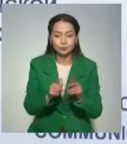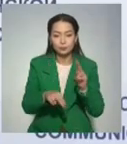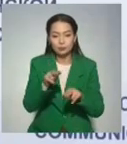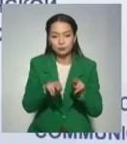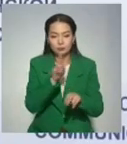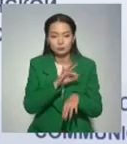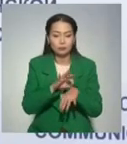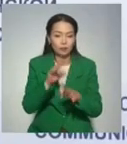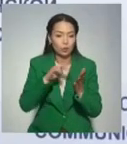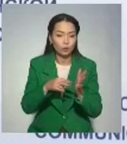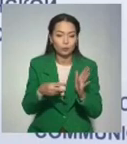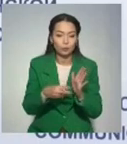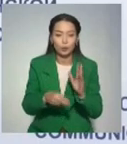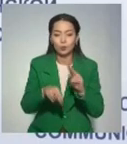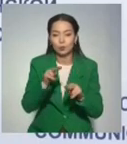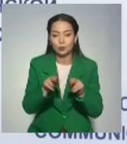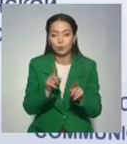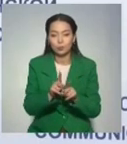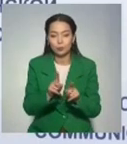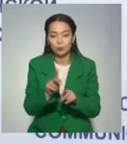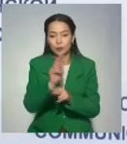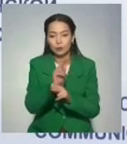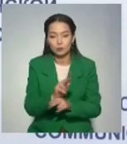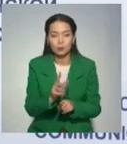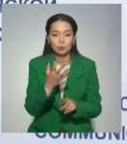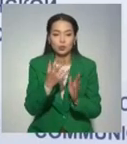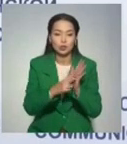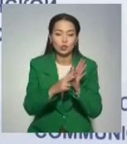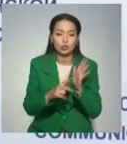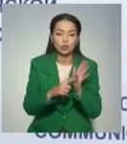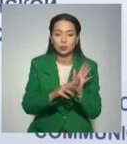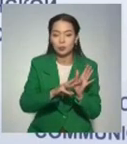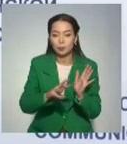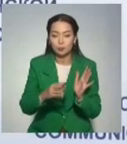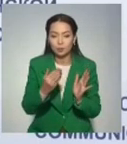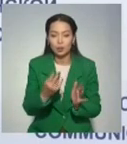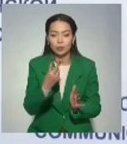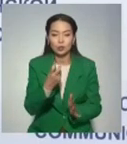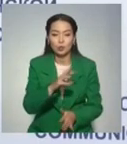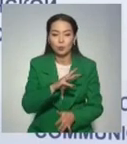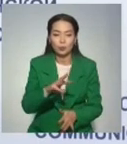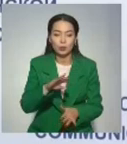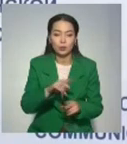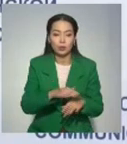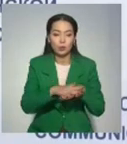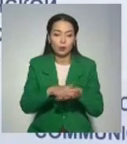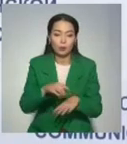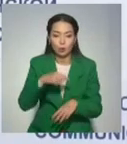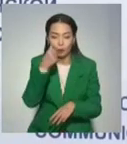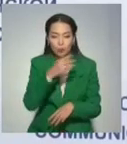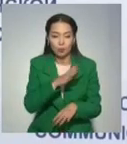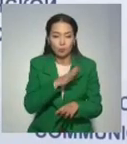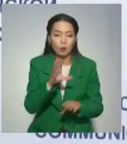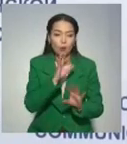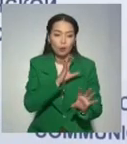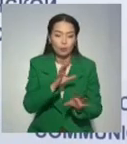жүргізіліп жатыр. Жоба бойынша құрылыс монтаждау құны 587 миллион теңге. Биыл соның 200 миллион теңгесі бөлінді. Жылумен жабдықтау